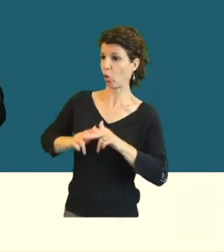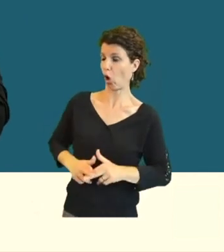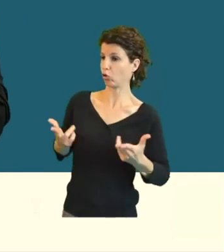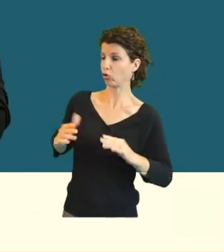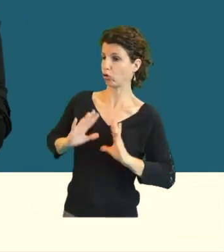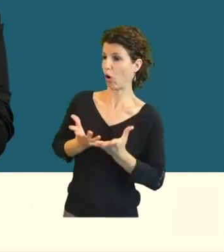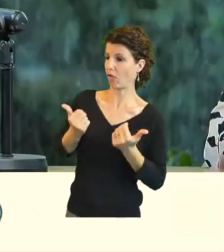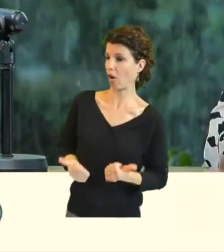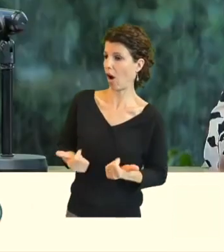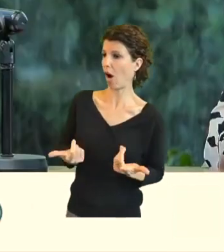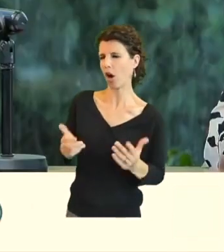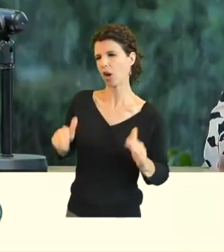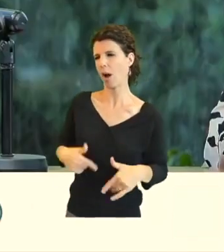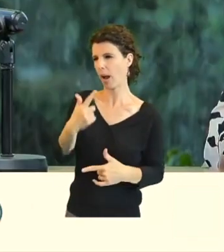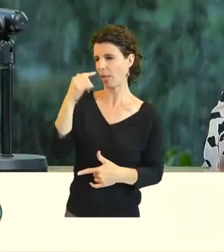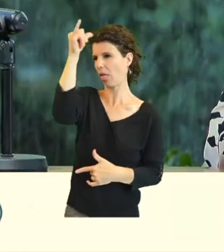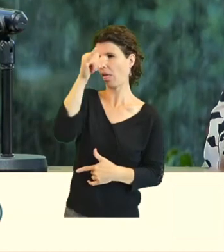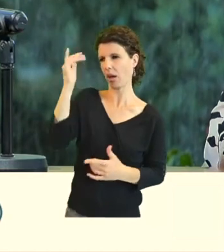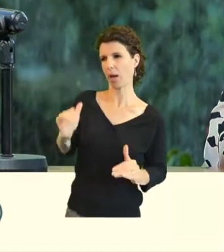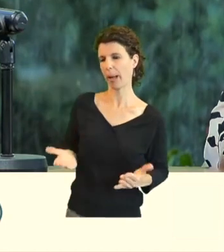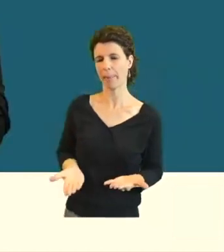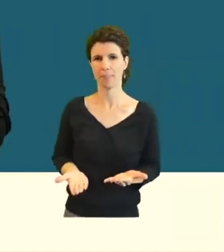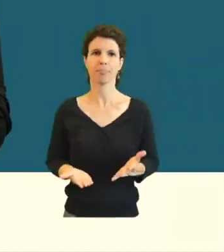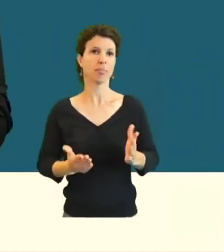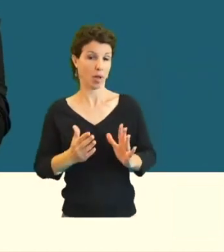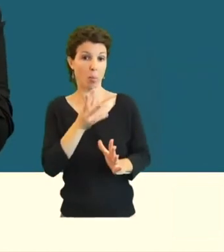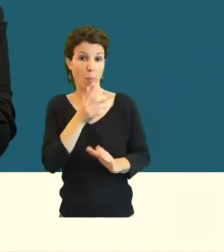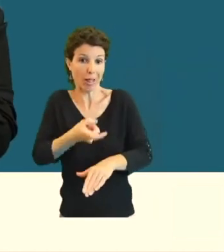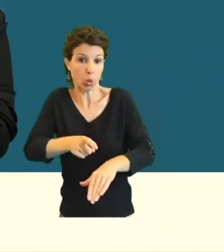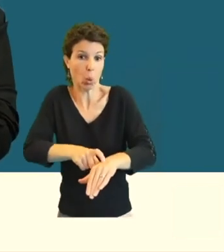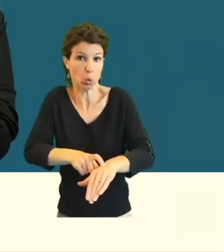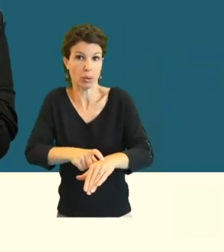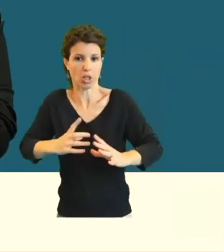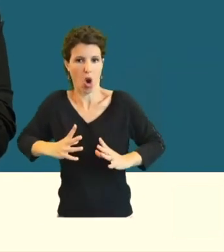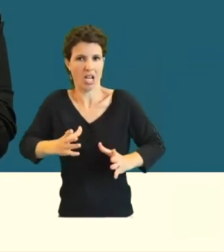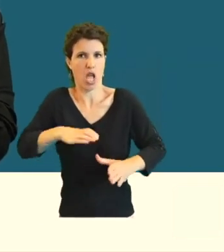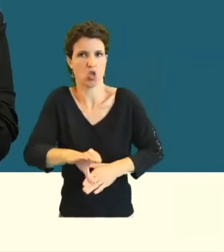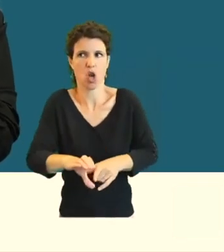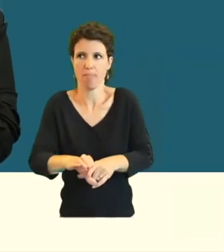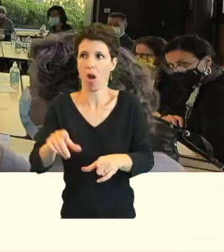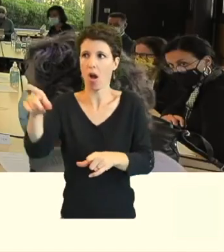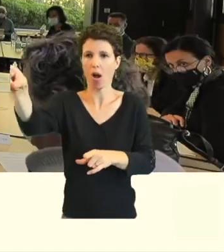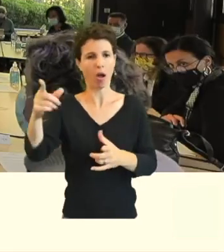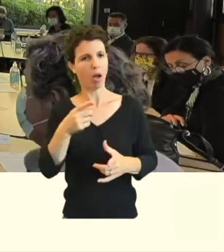ce qui fait, par exemple, que nous n'avons pas pu les engager tout de suite, c'est que lorsque nous sommes arrivés...